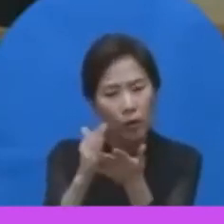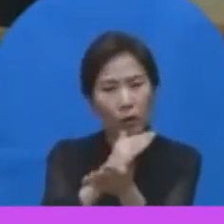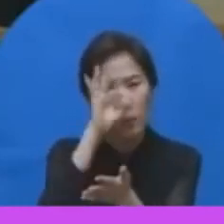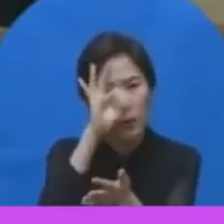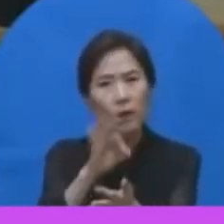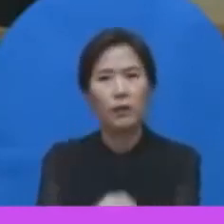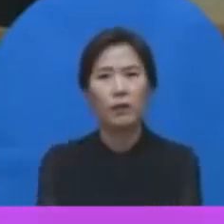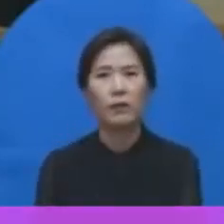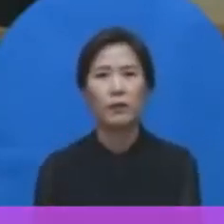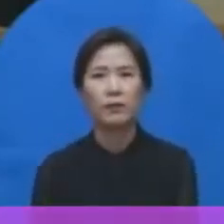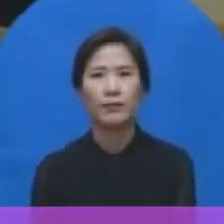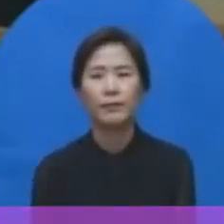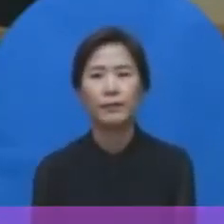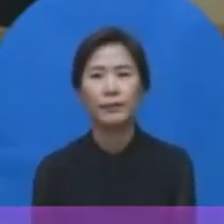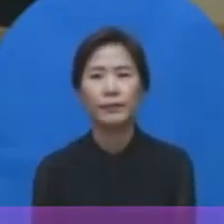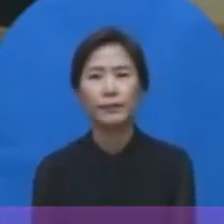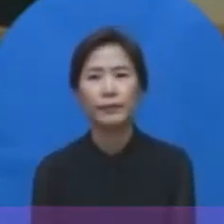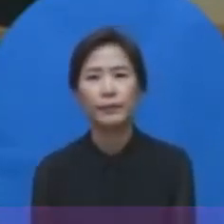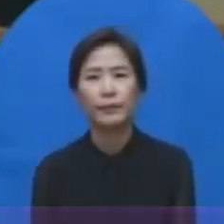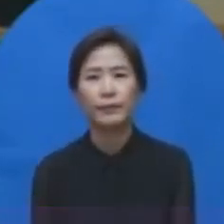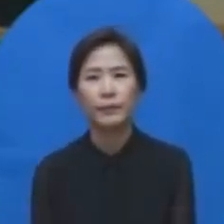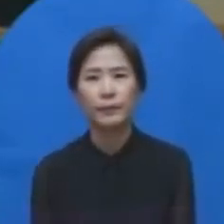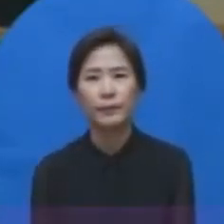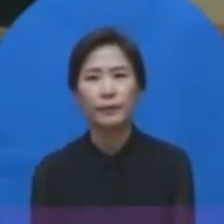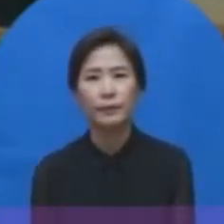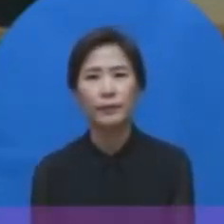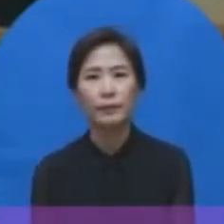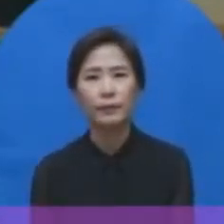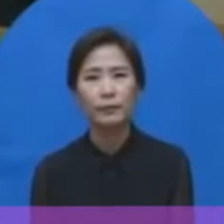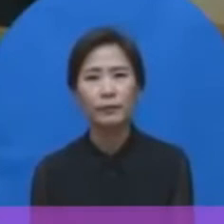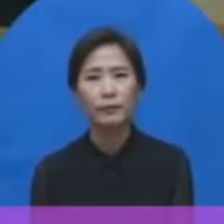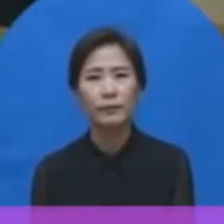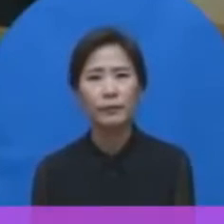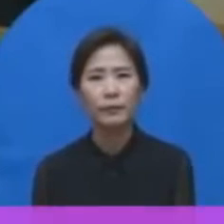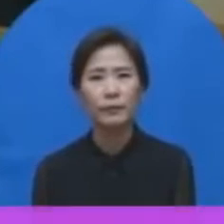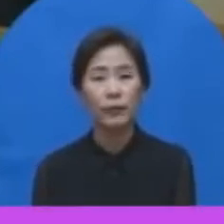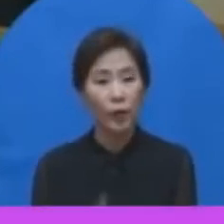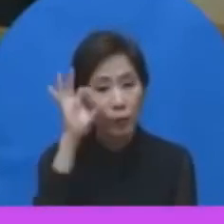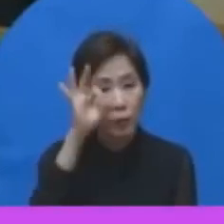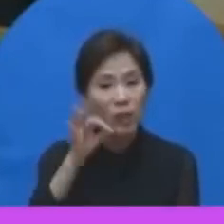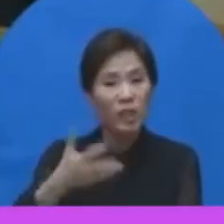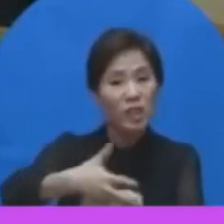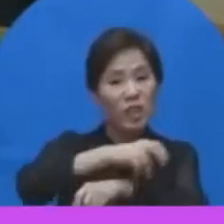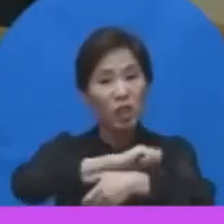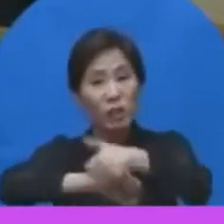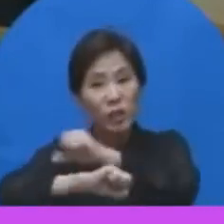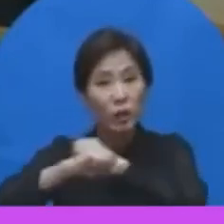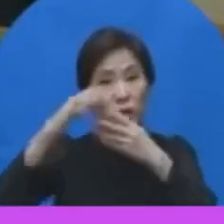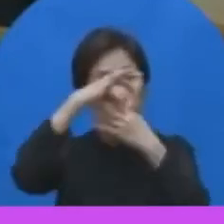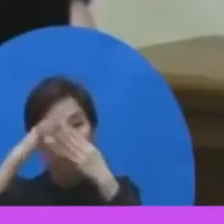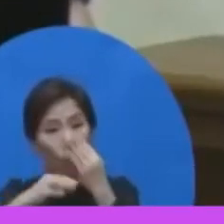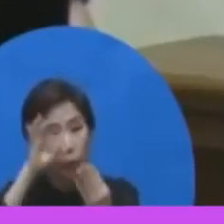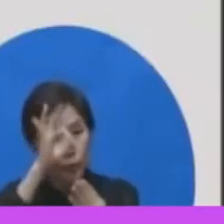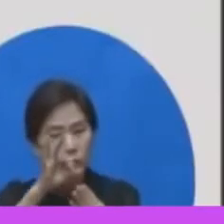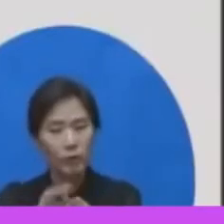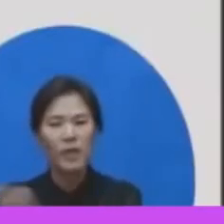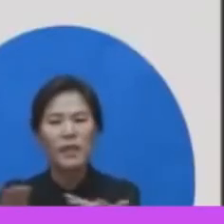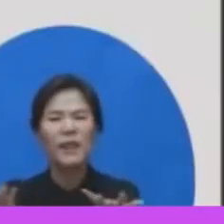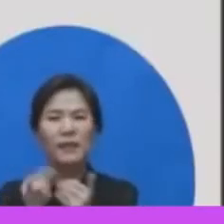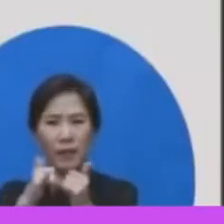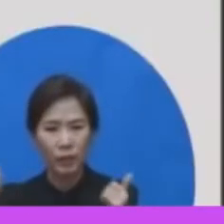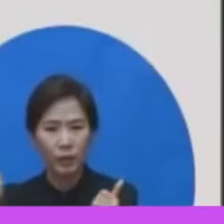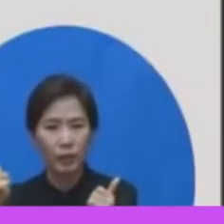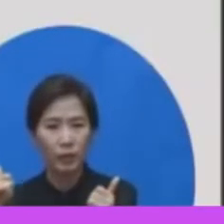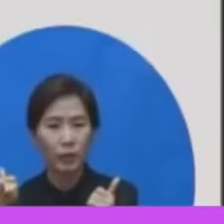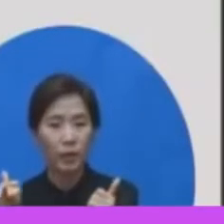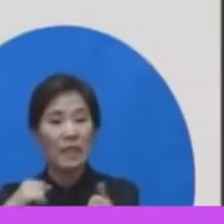있지 않을까 그런 생각이 들고요. 여기서 이제 적극적인 요건에서 근로자 주체의 자주성과 부분과